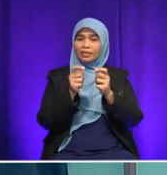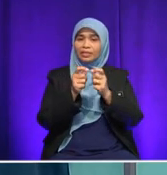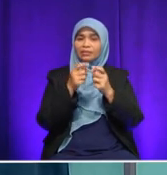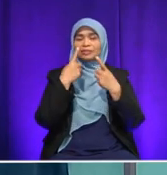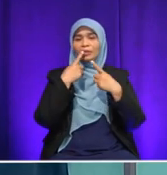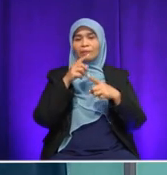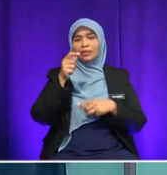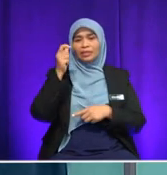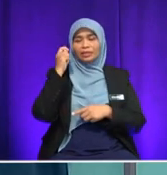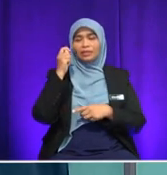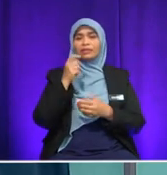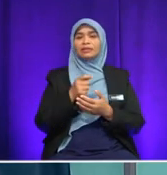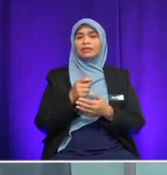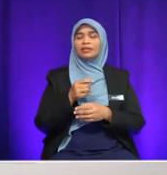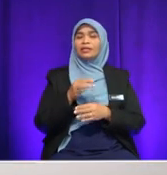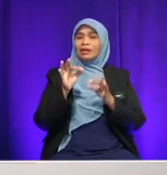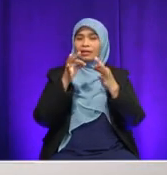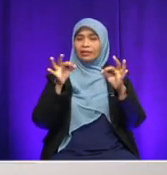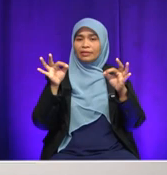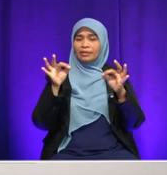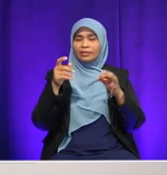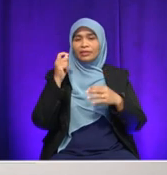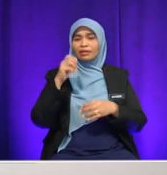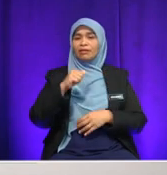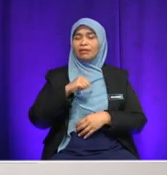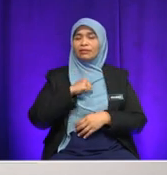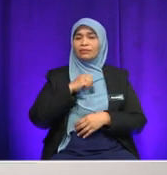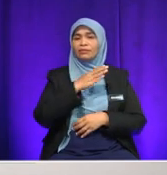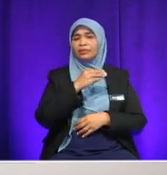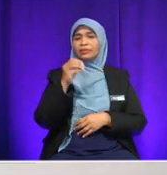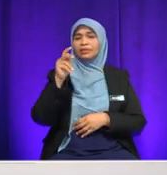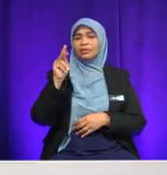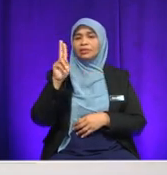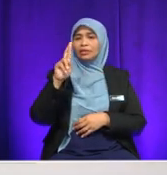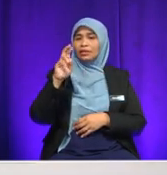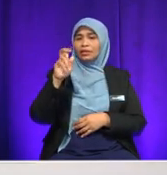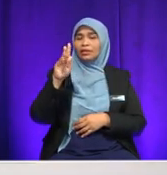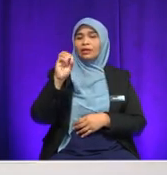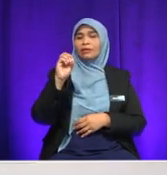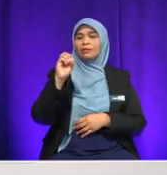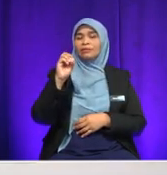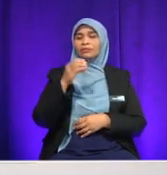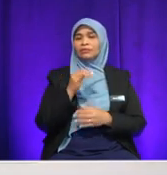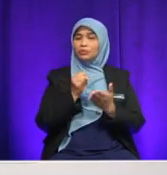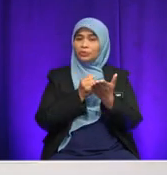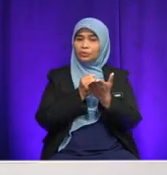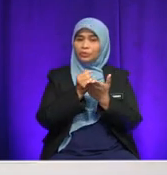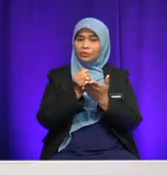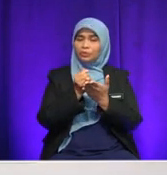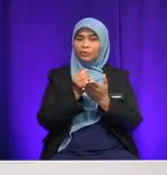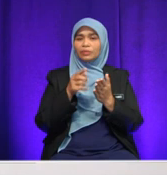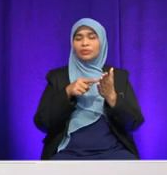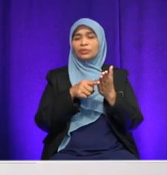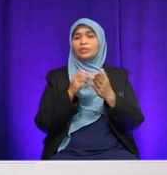tadi ya, pernyataan tersebut ya, aku dan Kreko jujur dan telus tu, dia merupakan sanjungan kepada sikap kejujuran